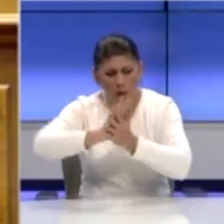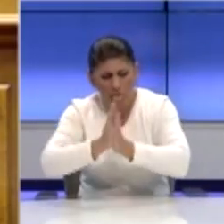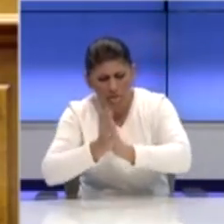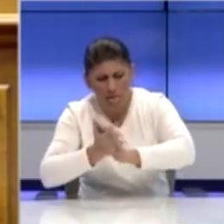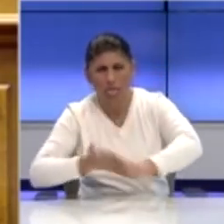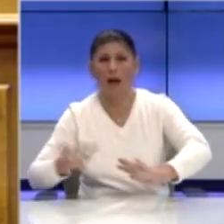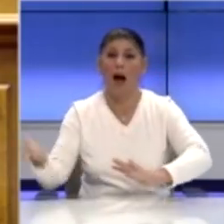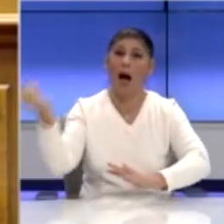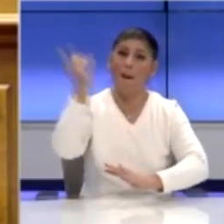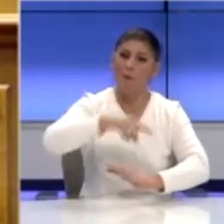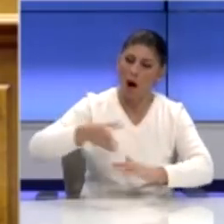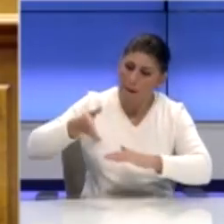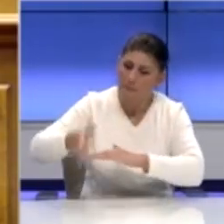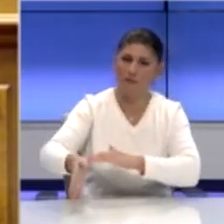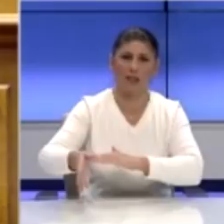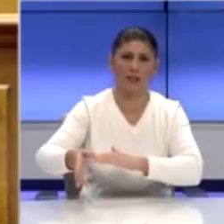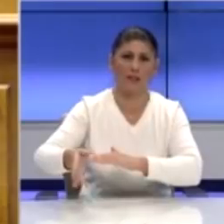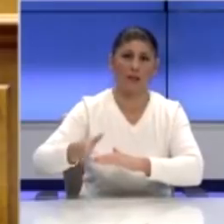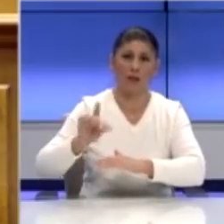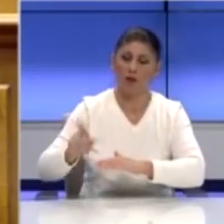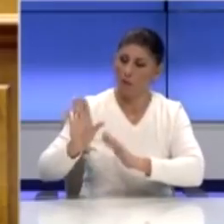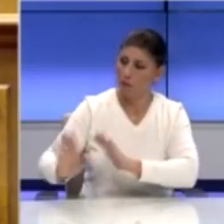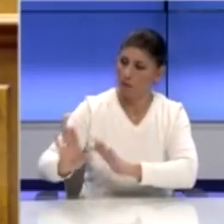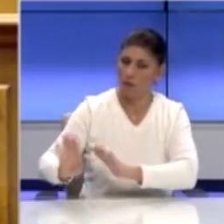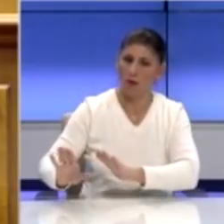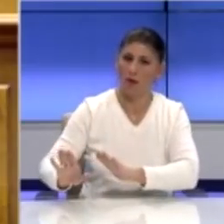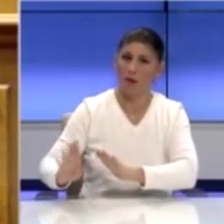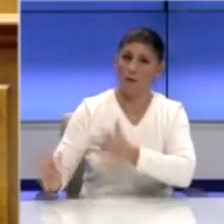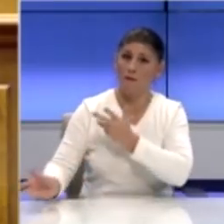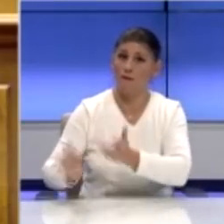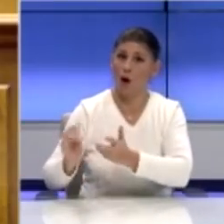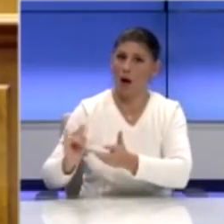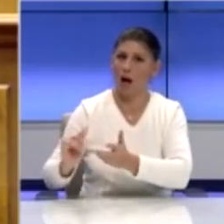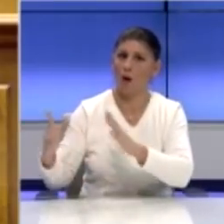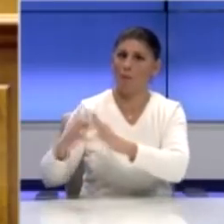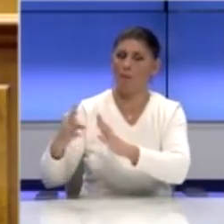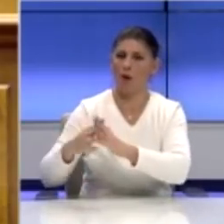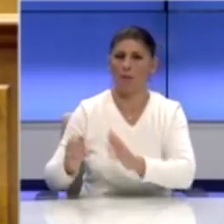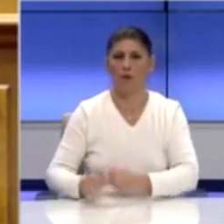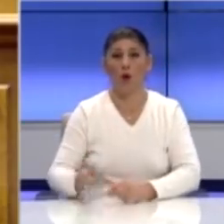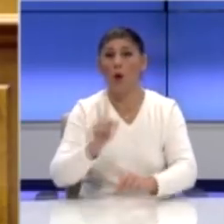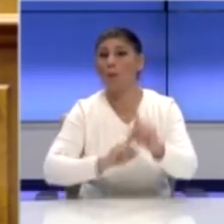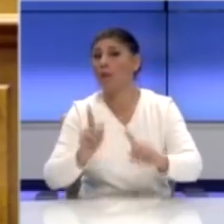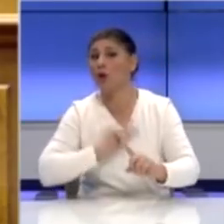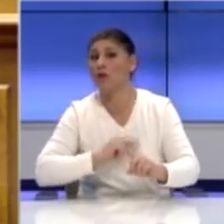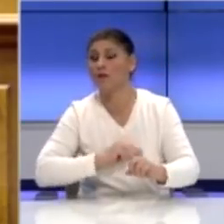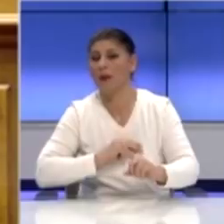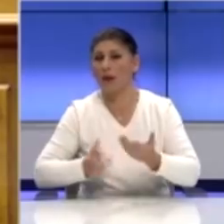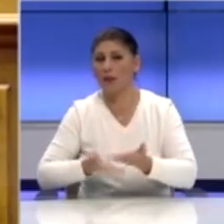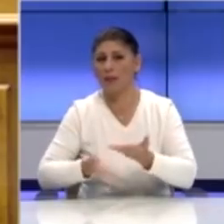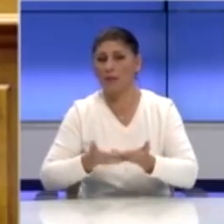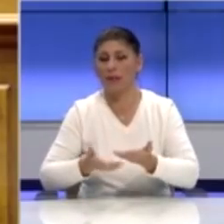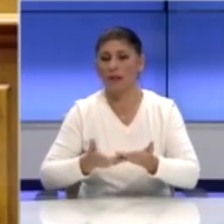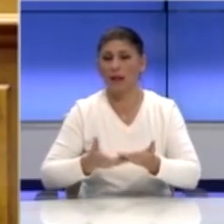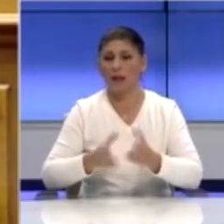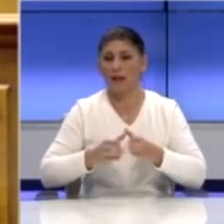ισοπεδώθηκαν από άλλες επεμβάσεις και όπου παραμένει αναμένη η φλόγα του πολέμου. Ποιανού συμφέροντα υπηρετεί ο σχεδιασμός